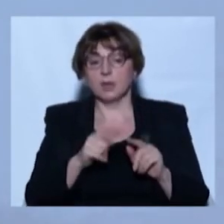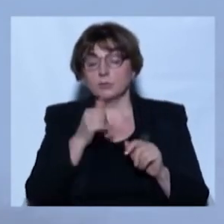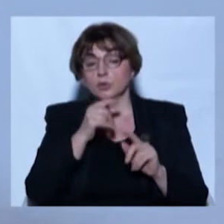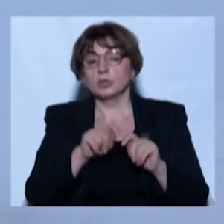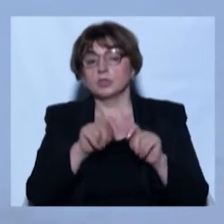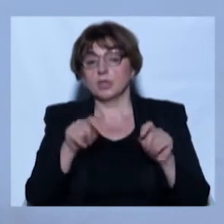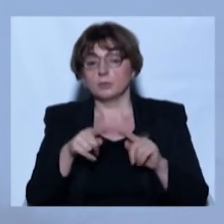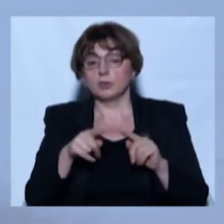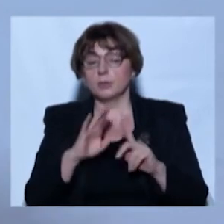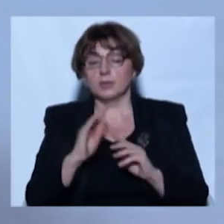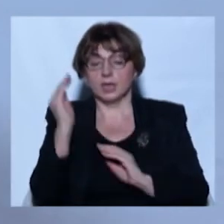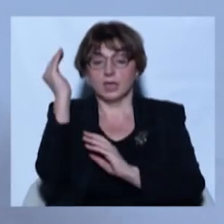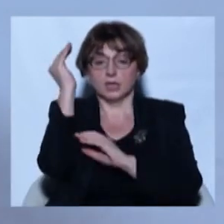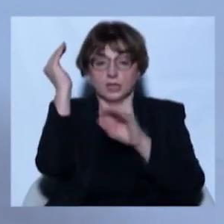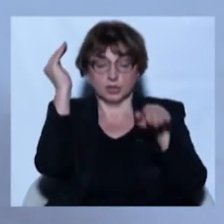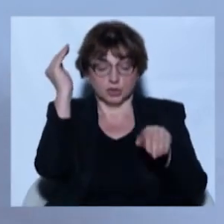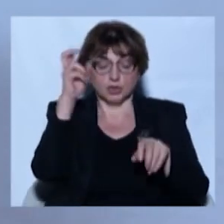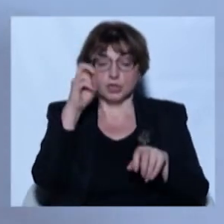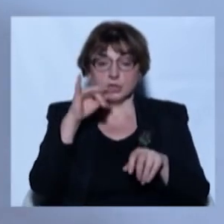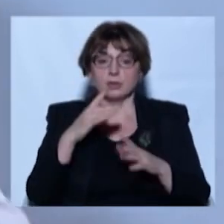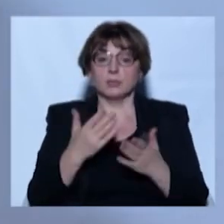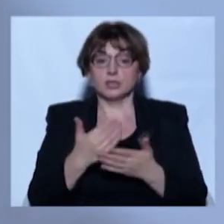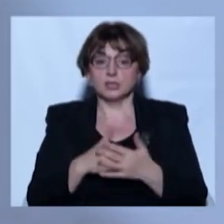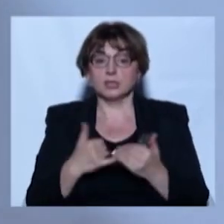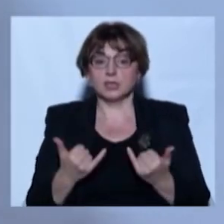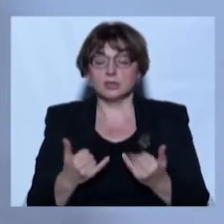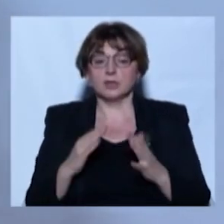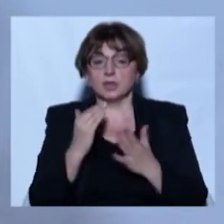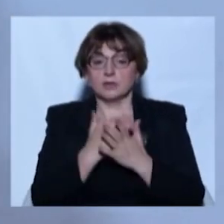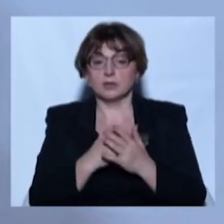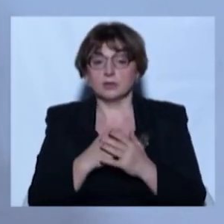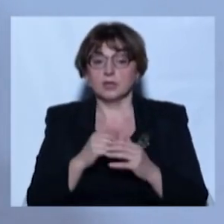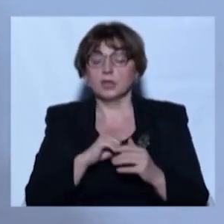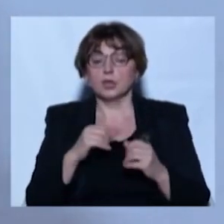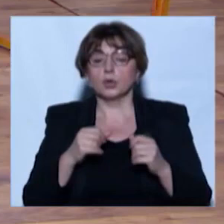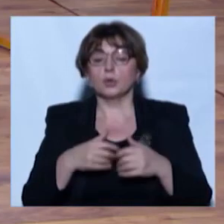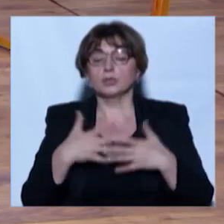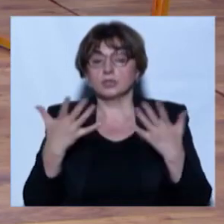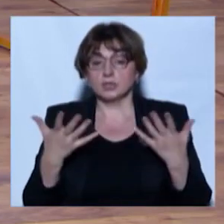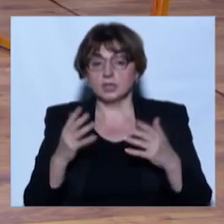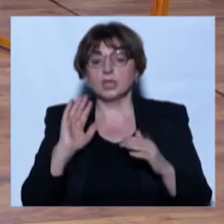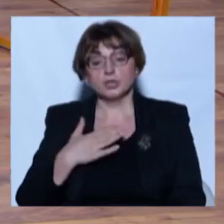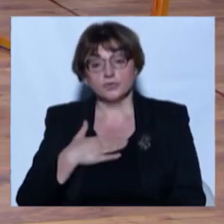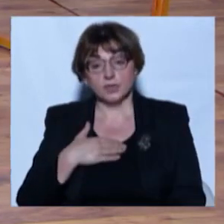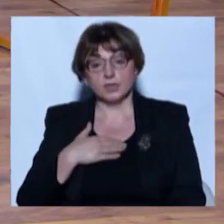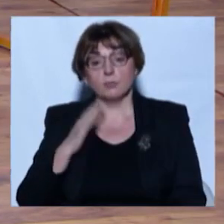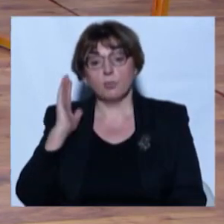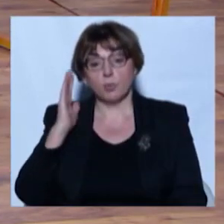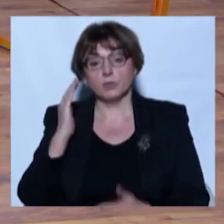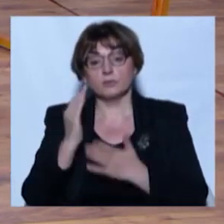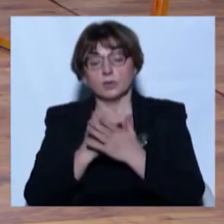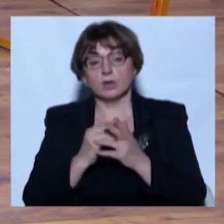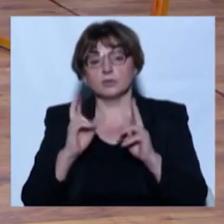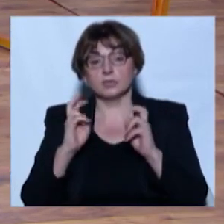წარმოიქმნება ჩრდილი. Მაშასე ჩვენი დღევანდელი გაკვეთილის თემა იყო სინათლე, ხოლო ჩვენი შემდეგი გაკვეთილის თემა